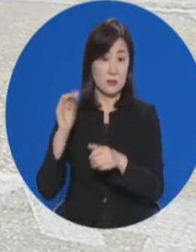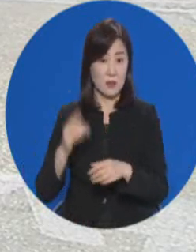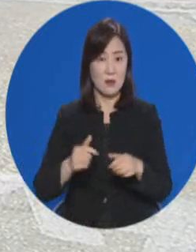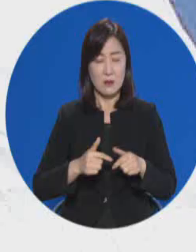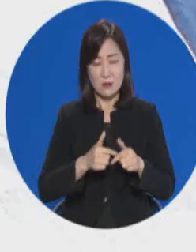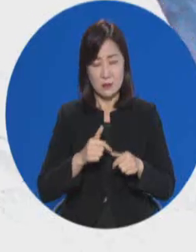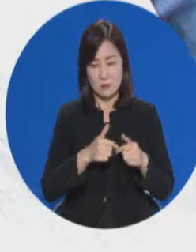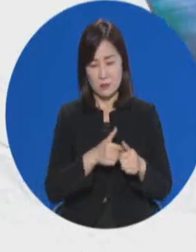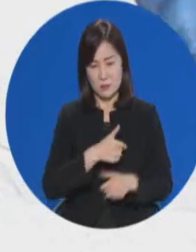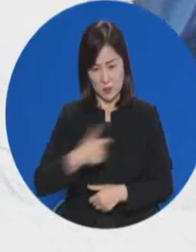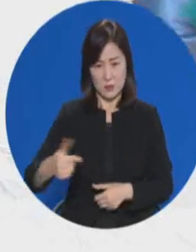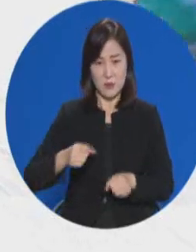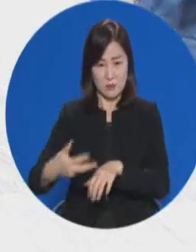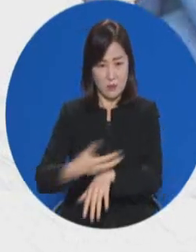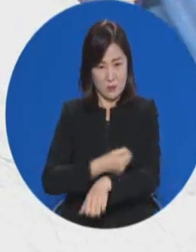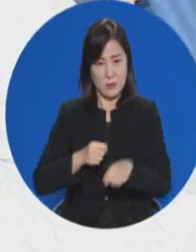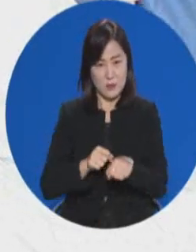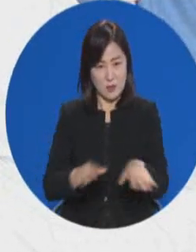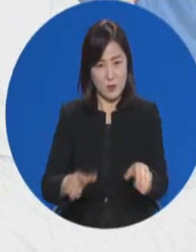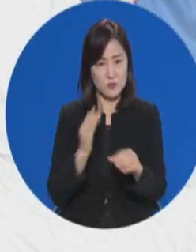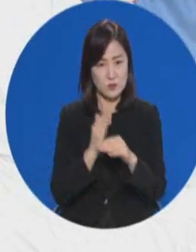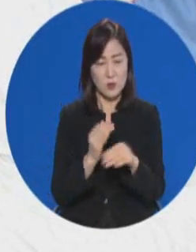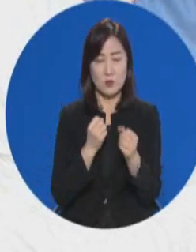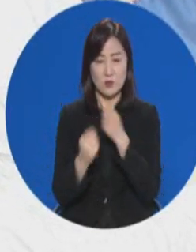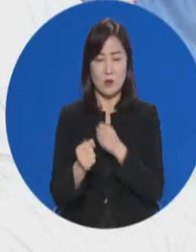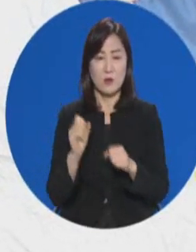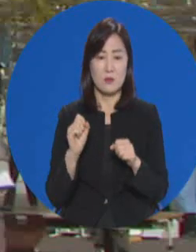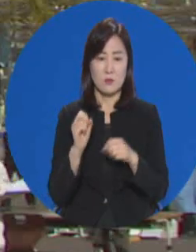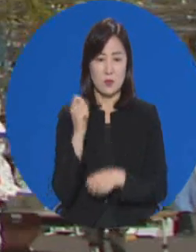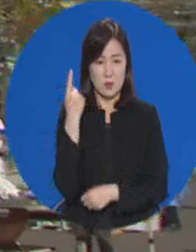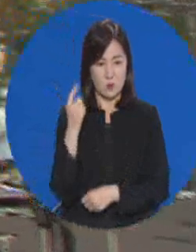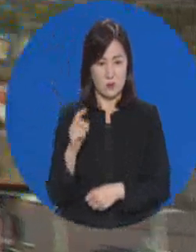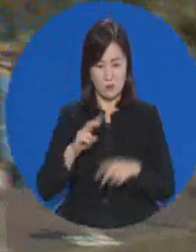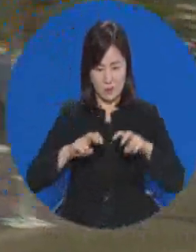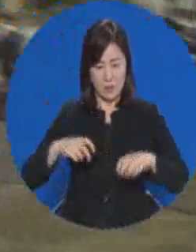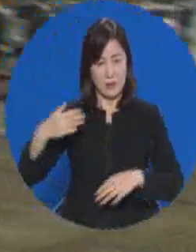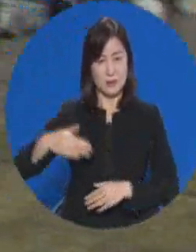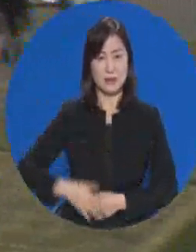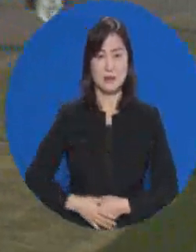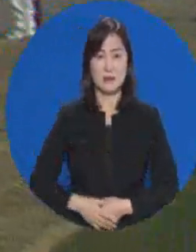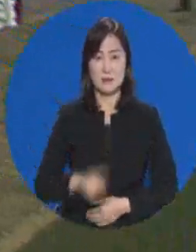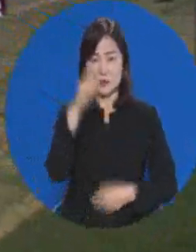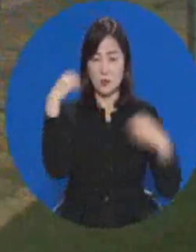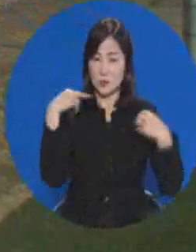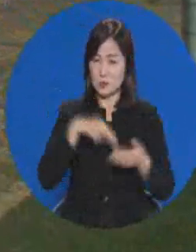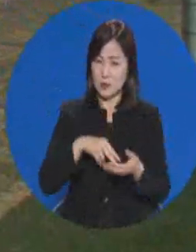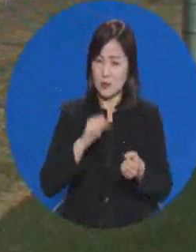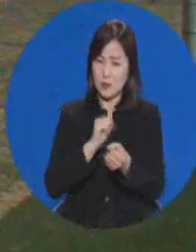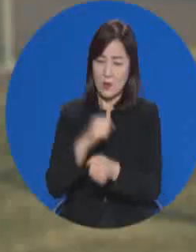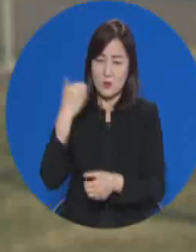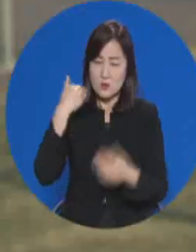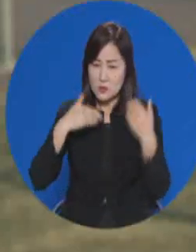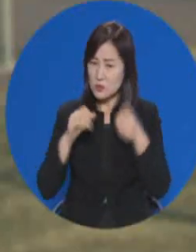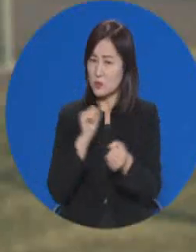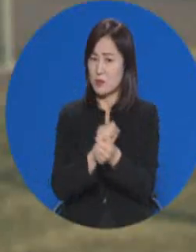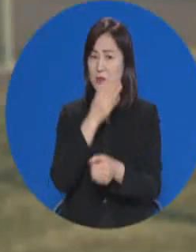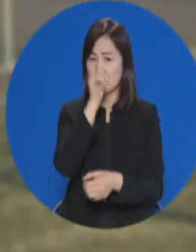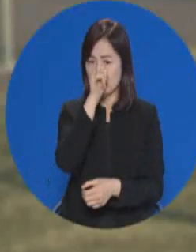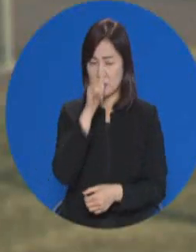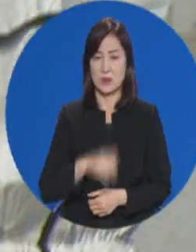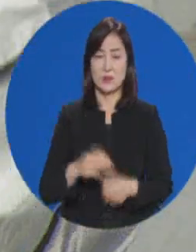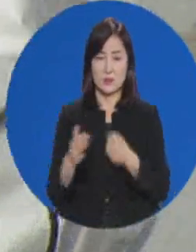대규모로 이어지고 있지만 아직까지 감염 경로는 밝혀지지 않았습니다. 방역당국은 누가 어디서 감염돼도 이상하지 않을